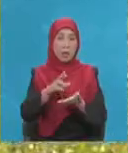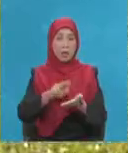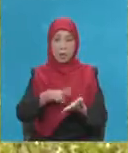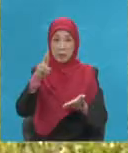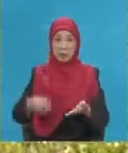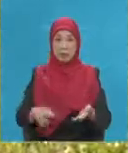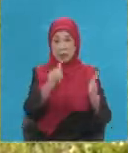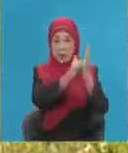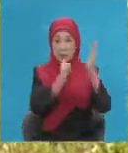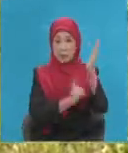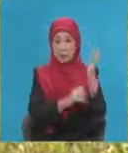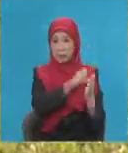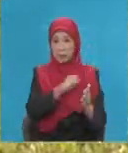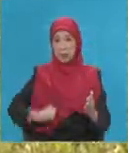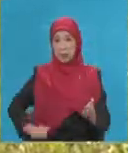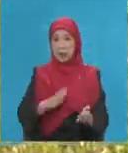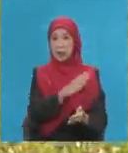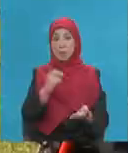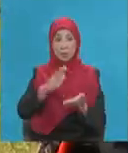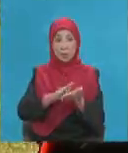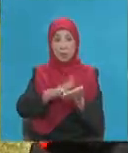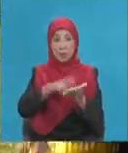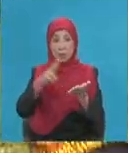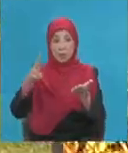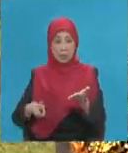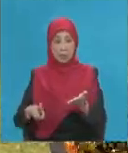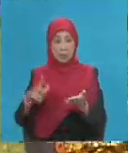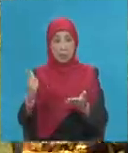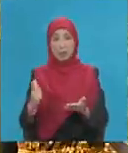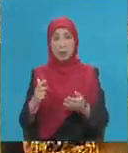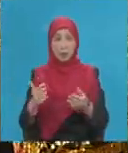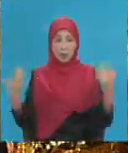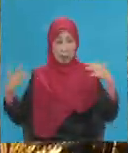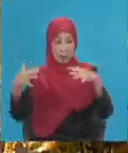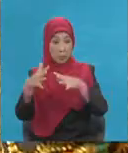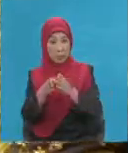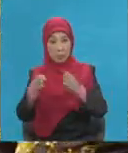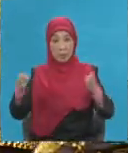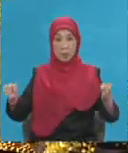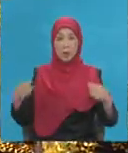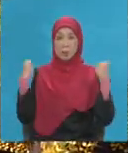Haji Hasanal Bolkiah dan Sekolah Rendah Pusar Ulak menyerikan upacara Perhimpunan Agong.